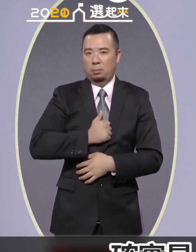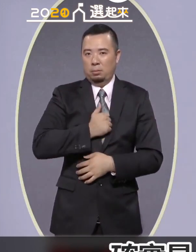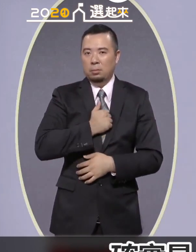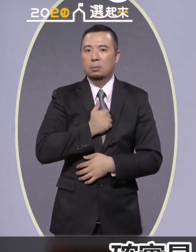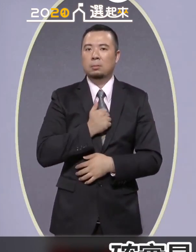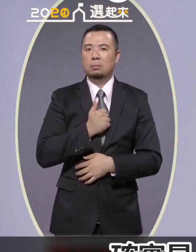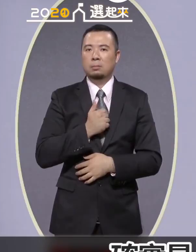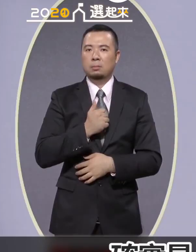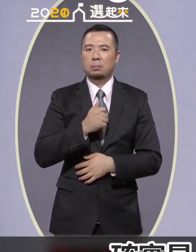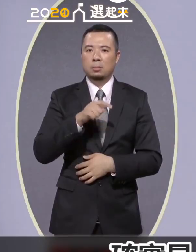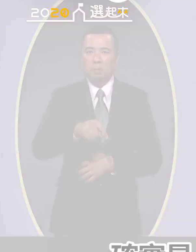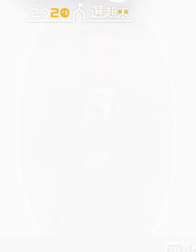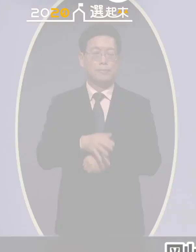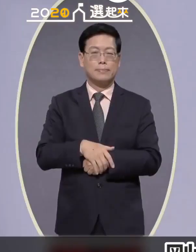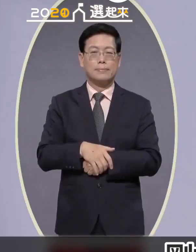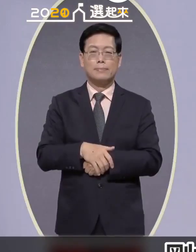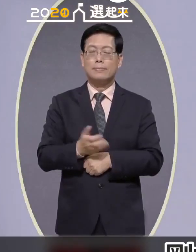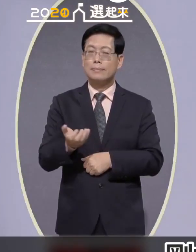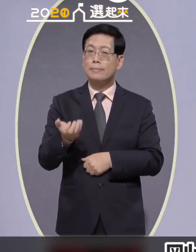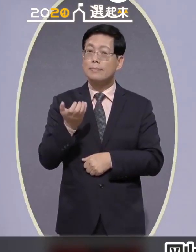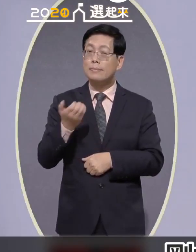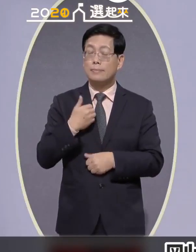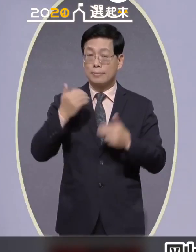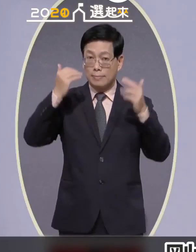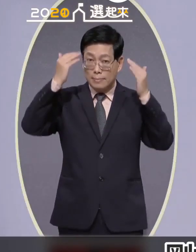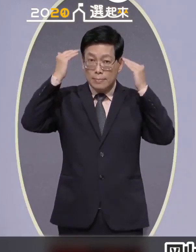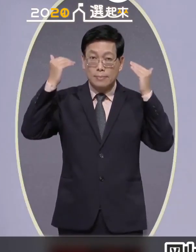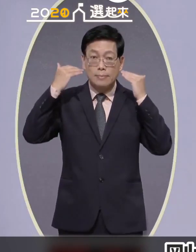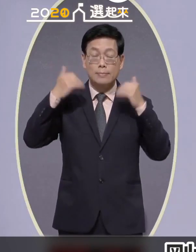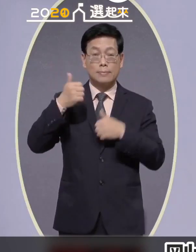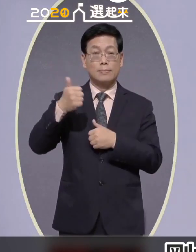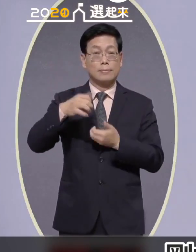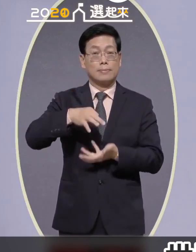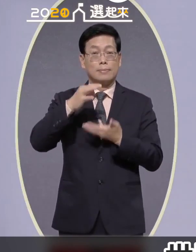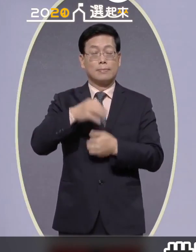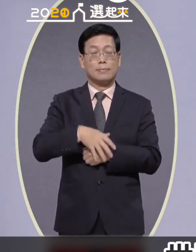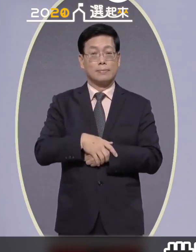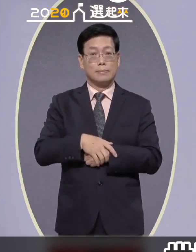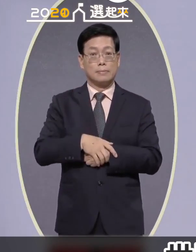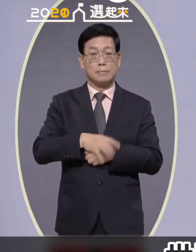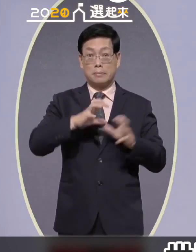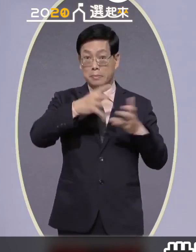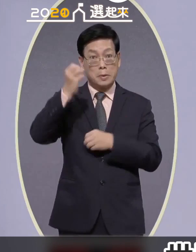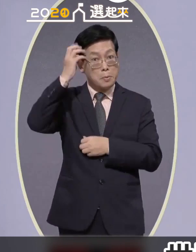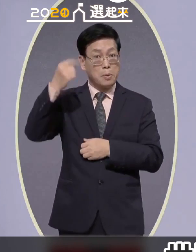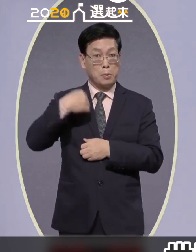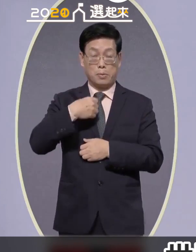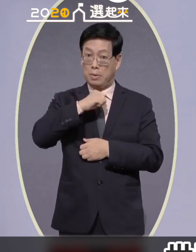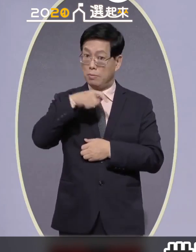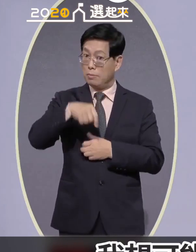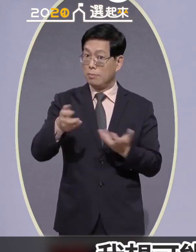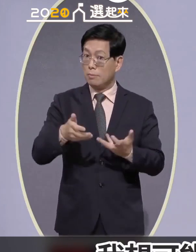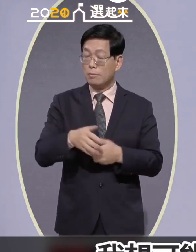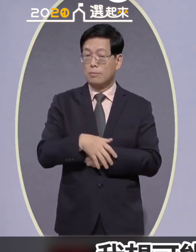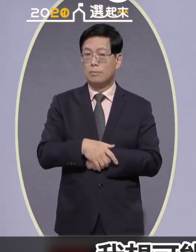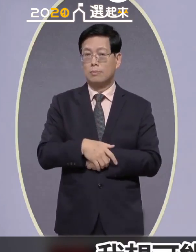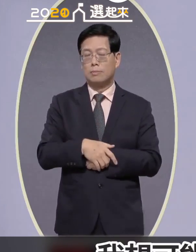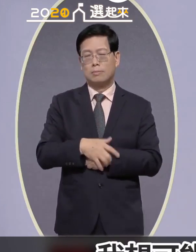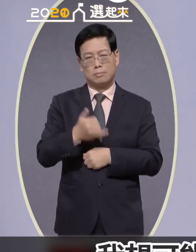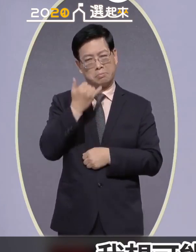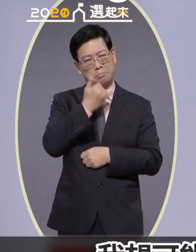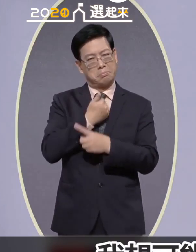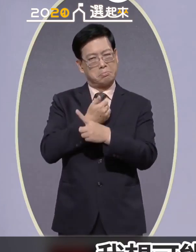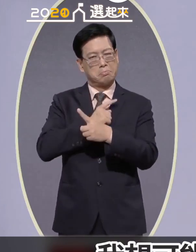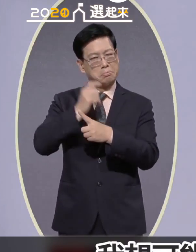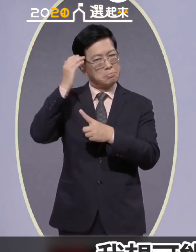常要紧的事情。刚才韩国瑜先生提到说世界忘记台湾这件事情，我想很可能